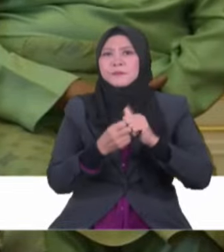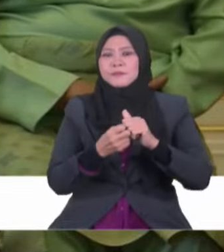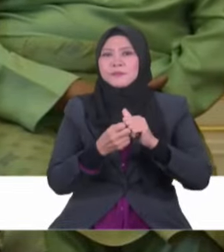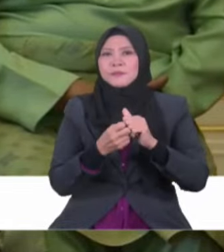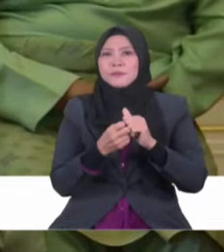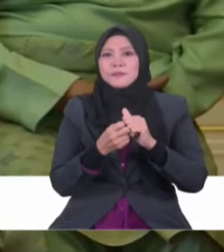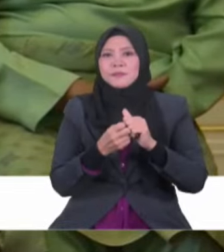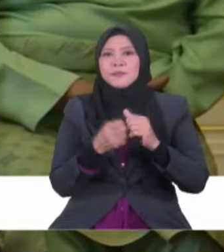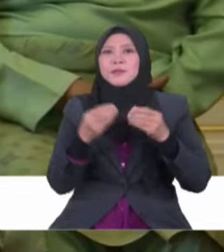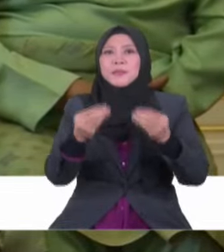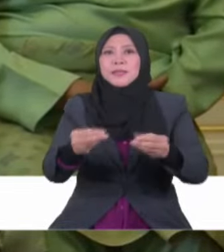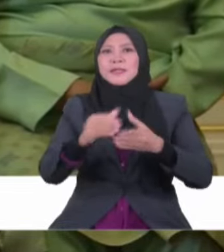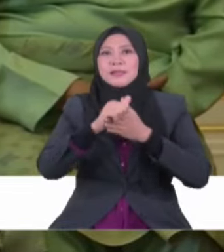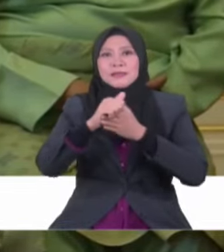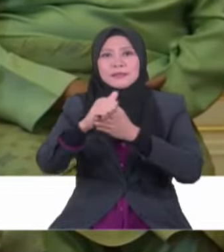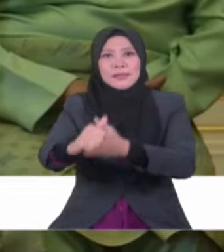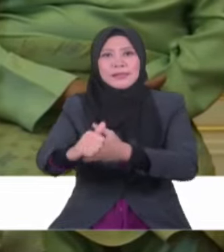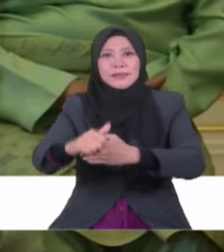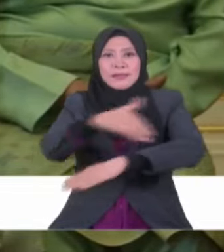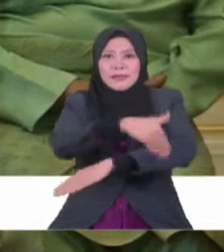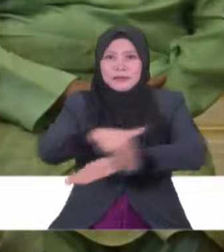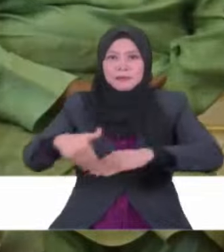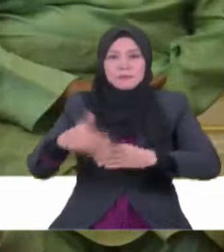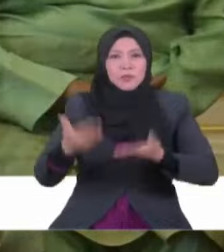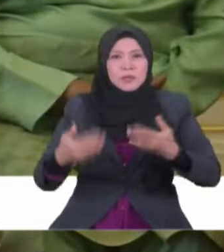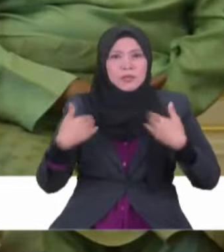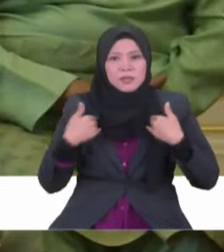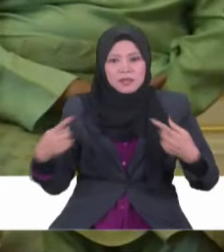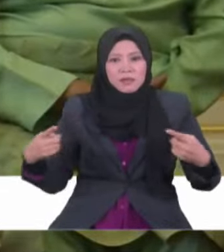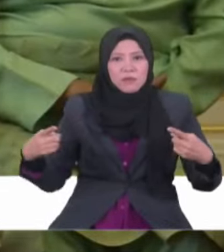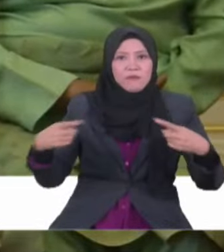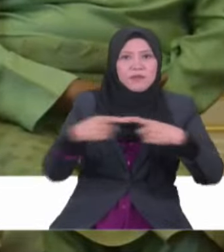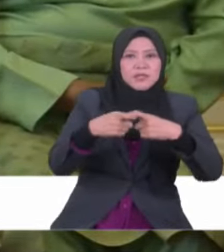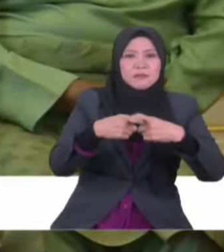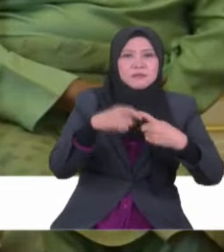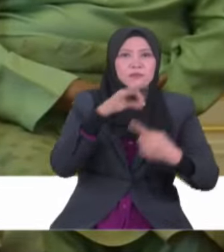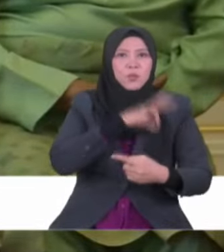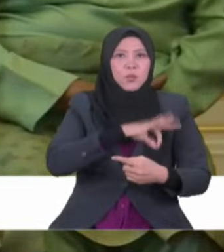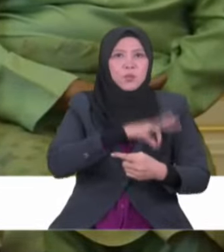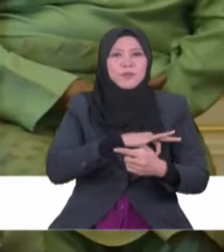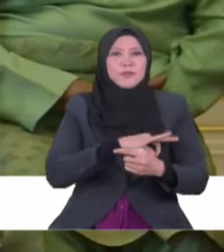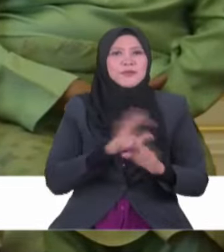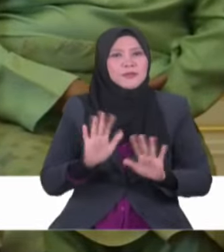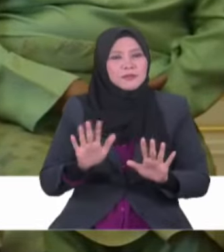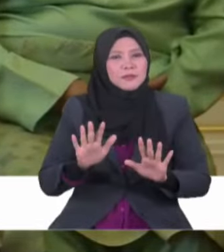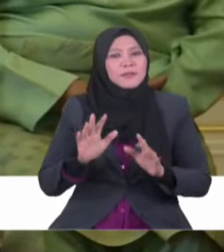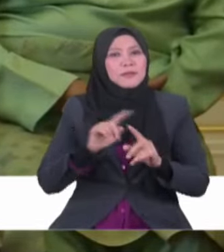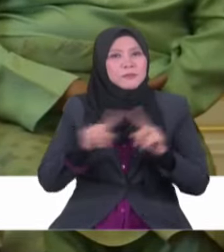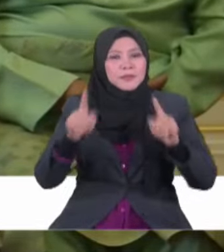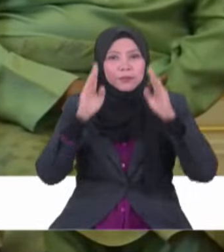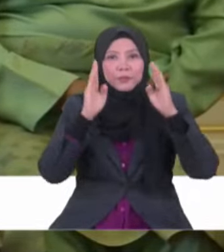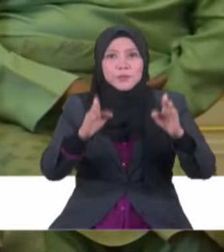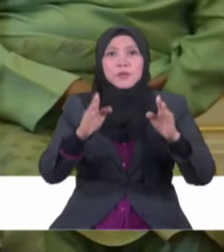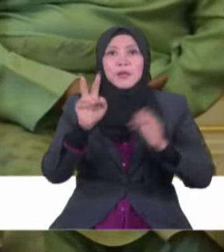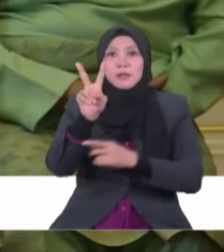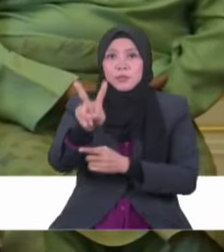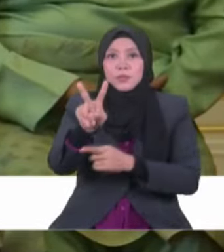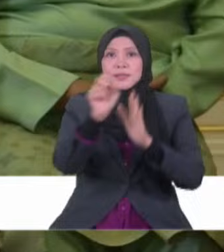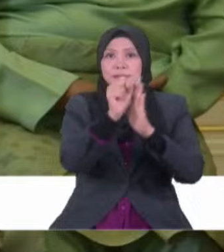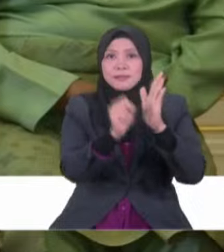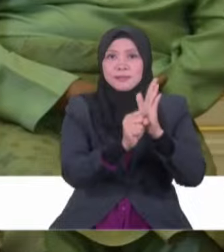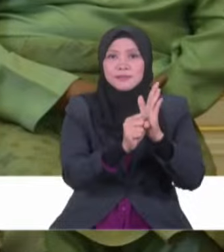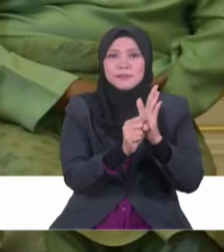hanya guideline sebab dia takut ada conflict of interest. Tapi yang ditekankan ialah dua syarat.